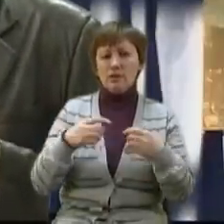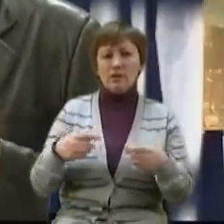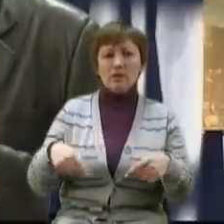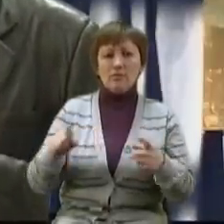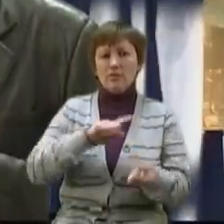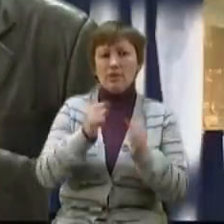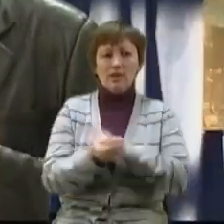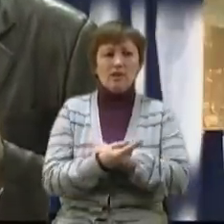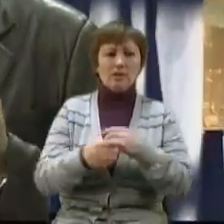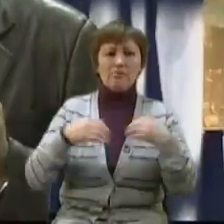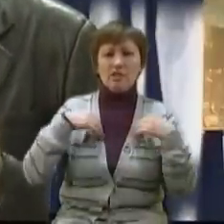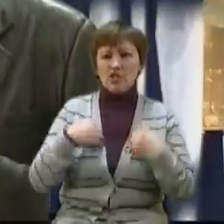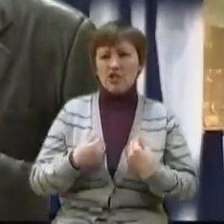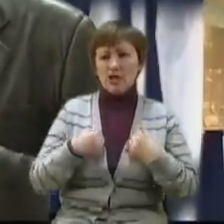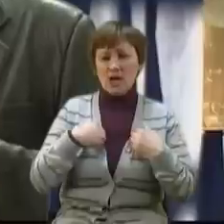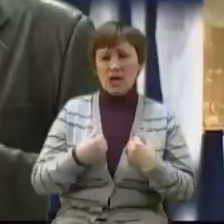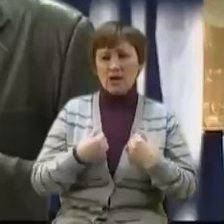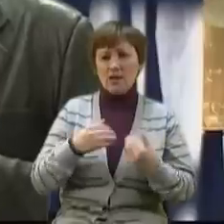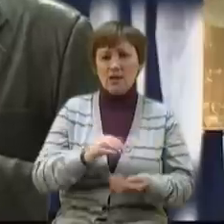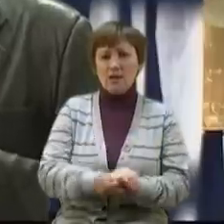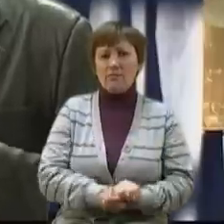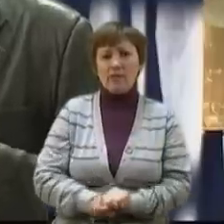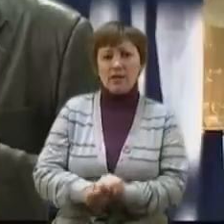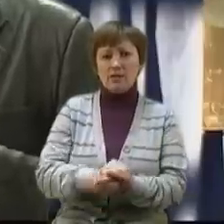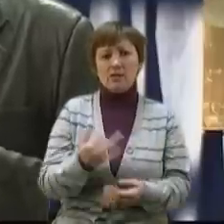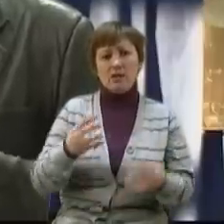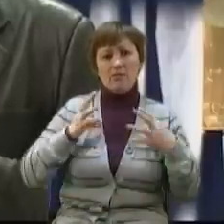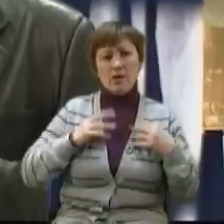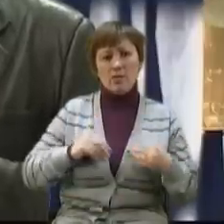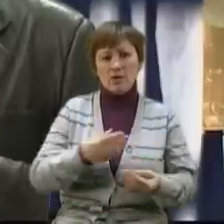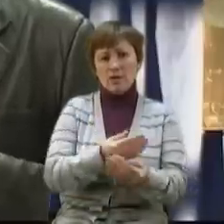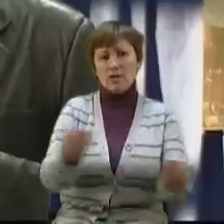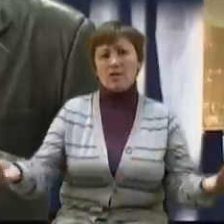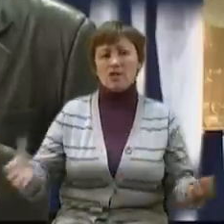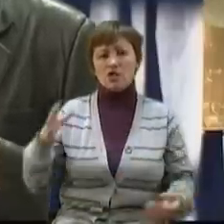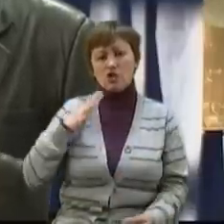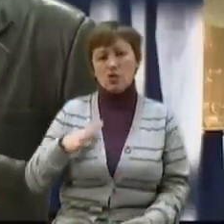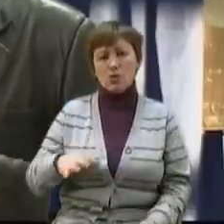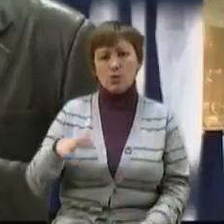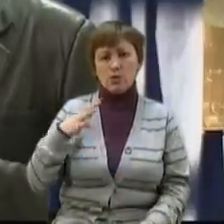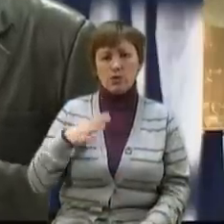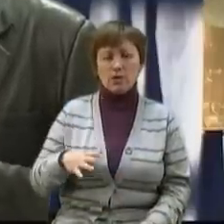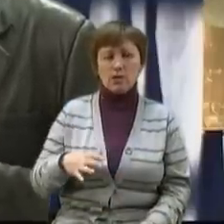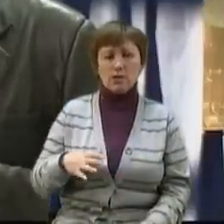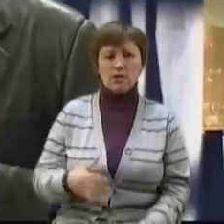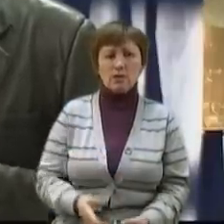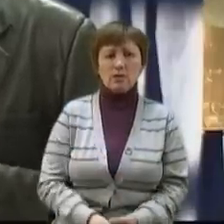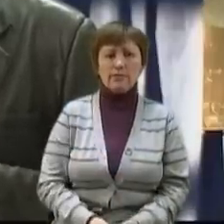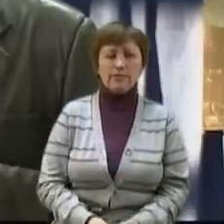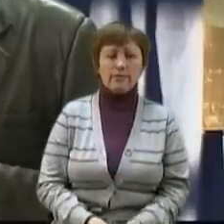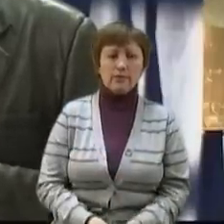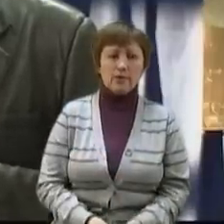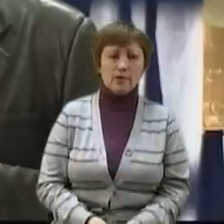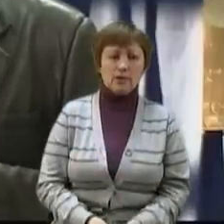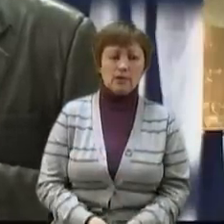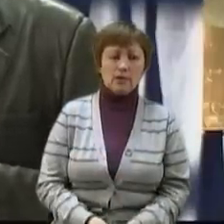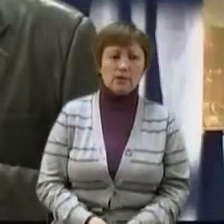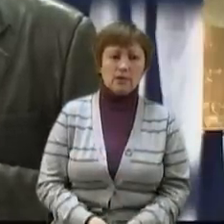станут печали мир и покой нас ждут,